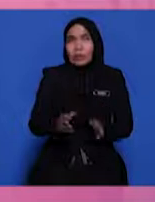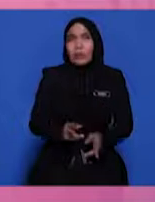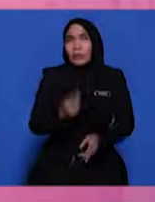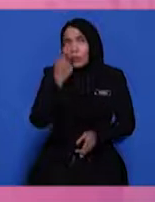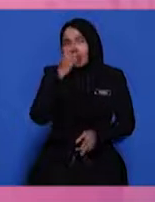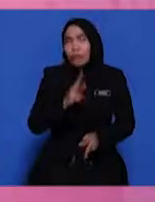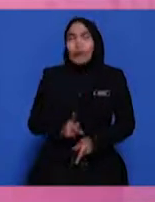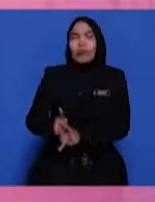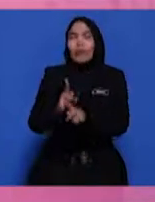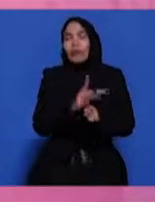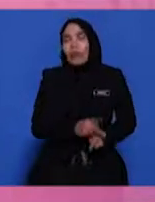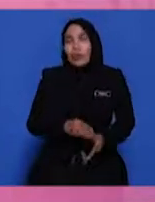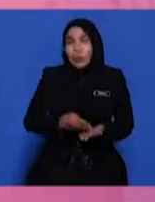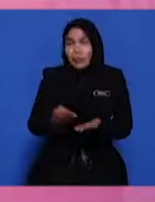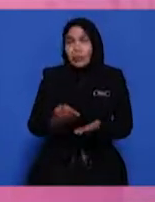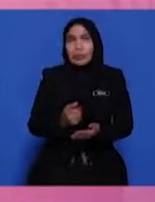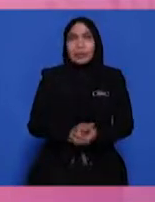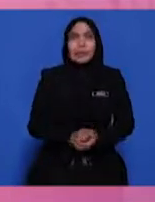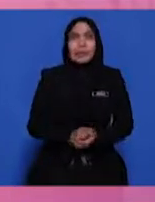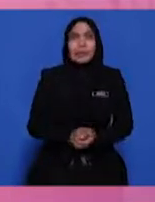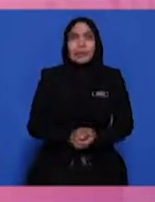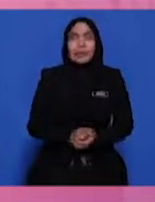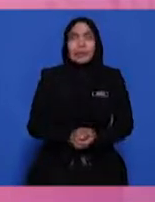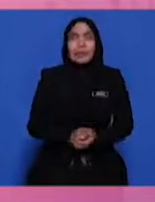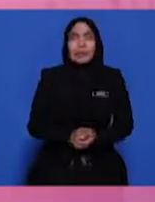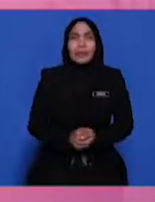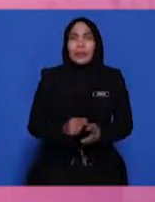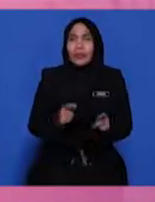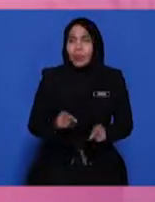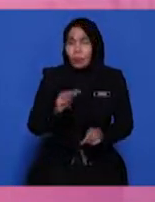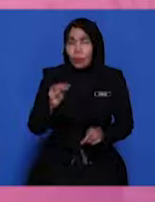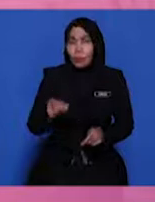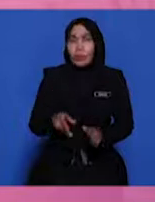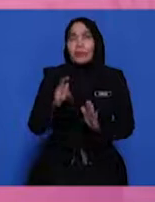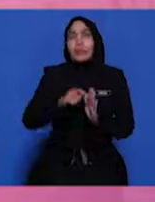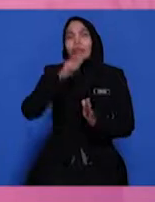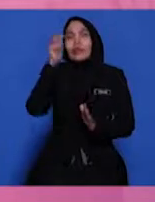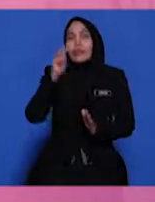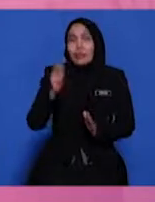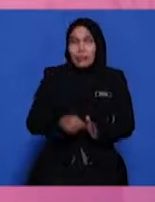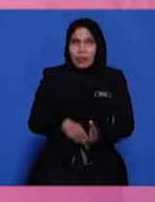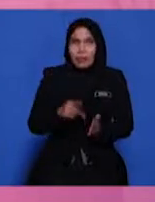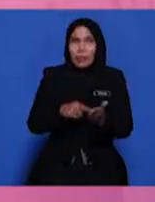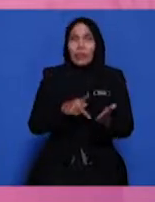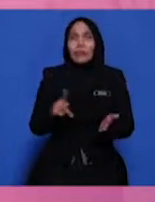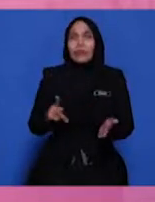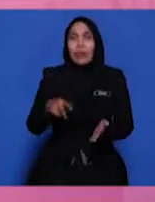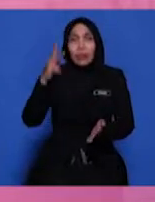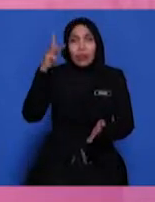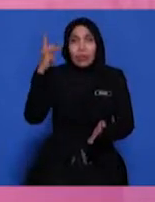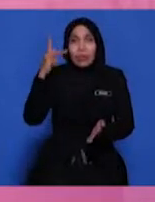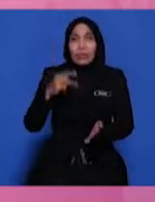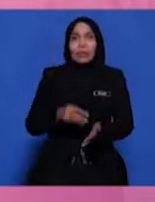mencapai matlamat kewangan yang dihendaki. Tentu murid-murid tertanya-tanya, apakah itu konsep